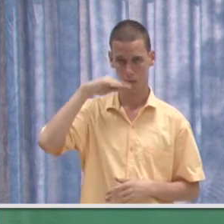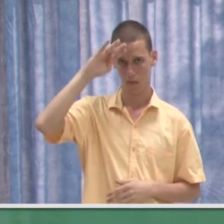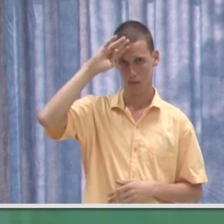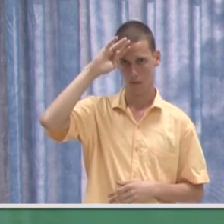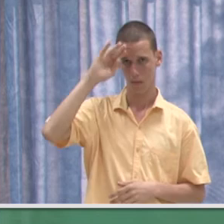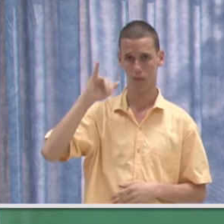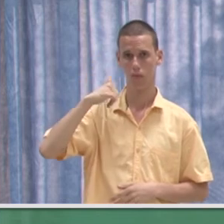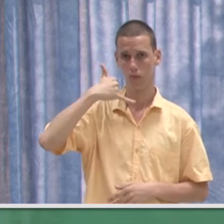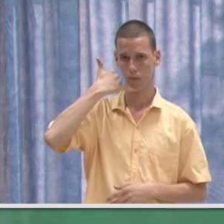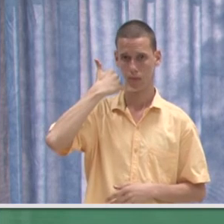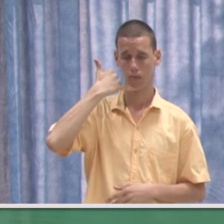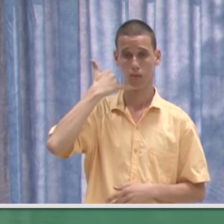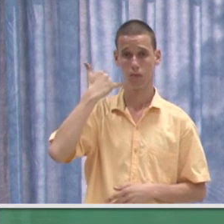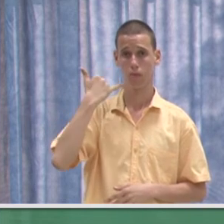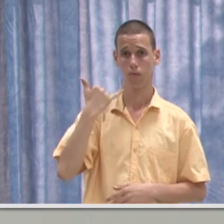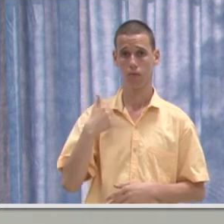Merci pour sa question, m'apprécie.